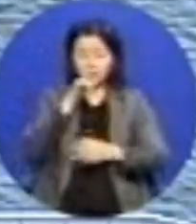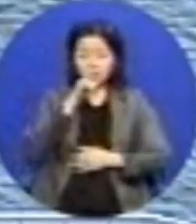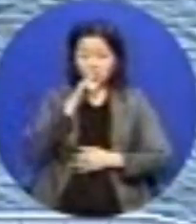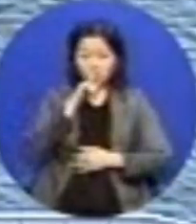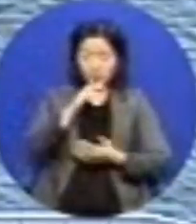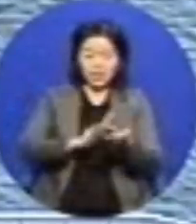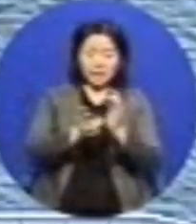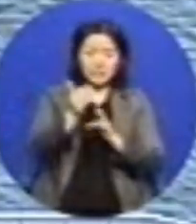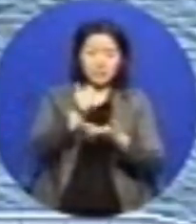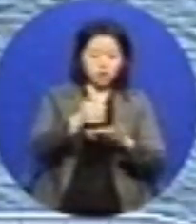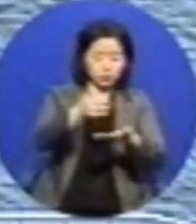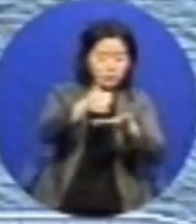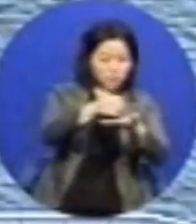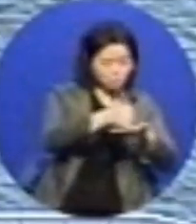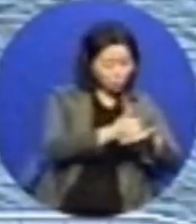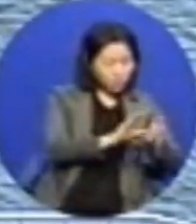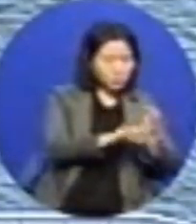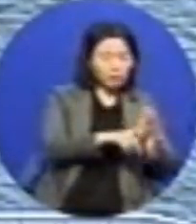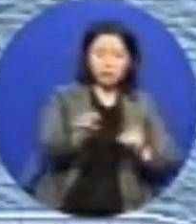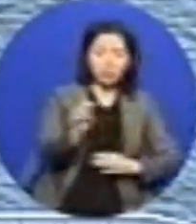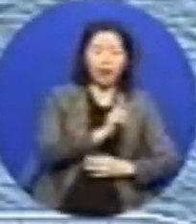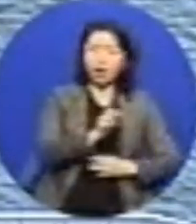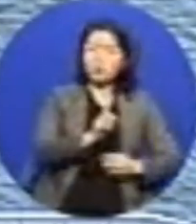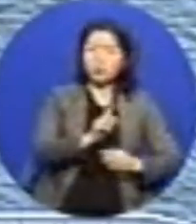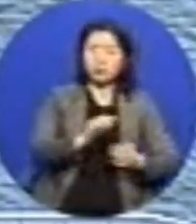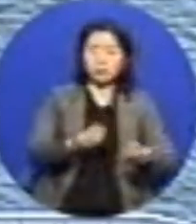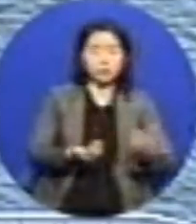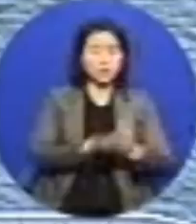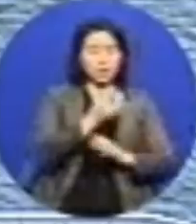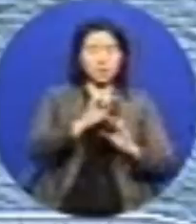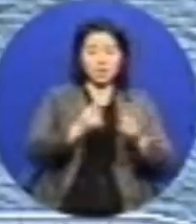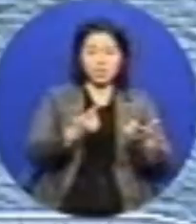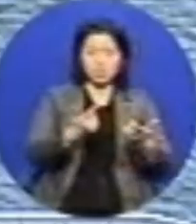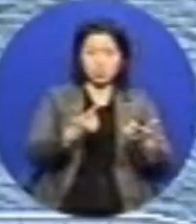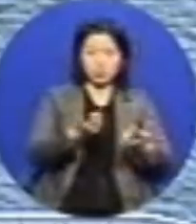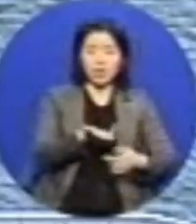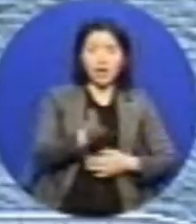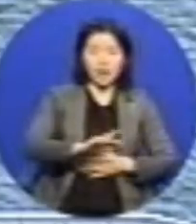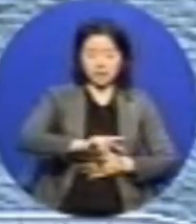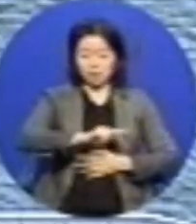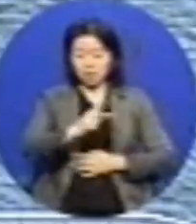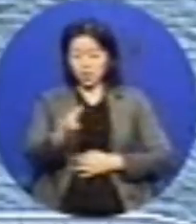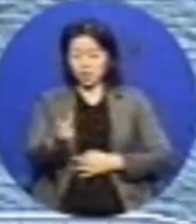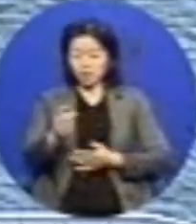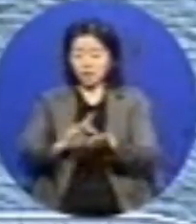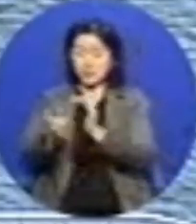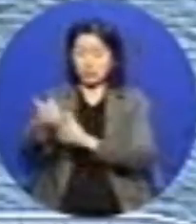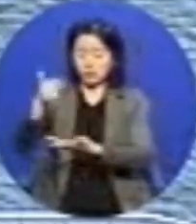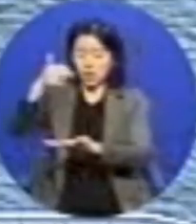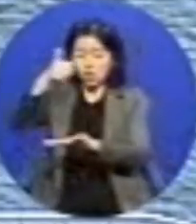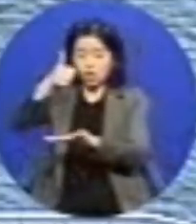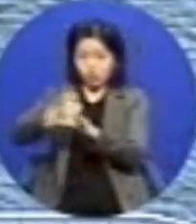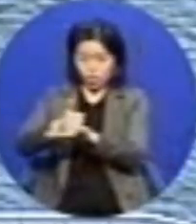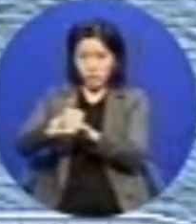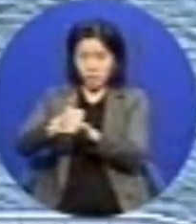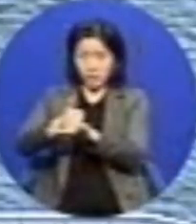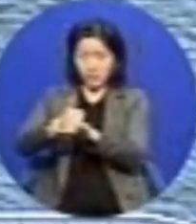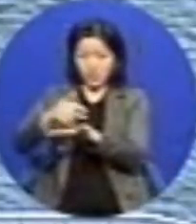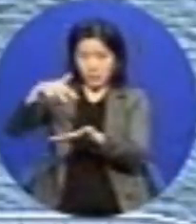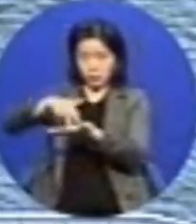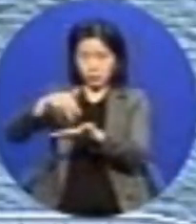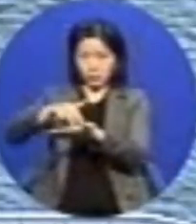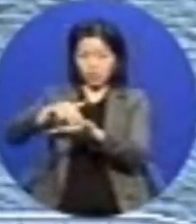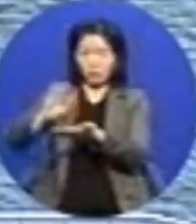아무것도 못 하셨잖아요 예수님이 주인의 위치에서 쉬니까 물이 포도주가 되는 기적이 일어